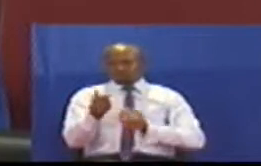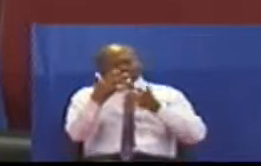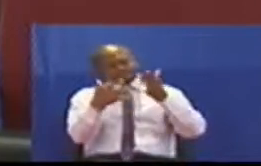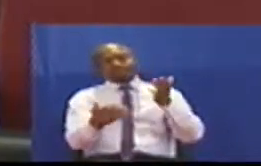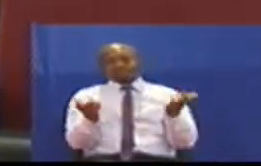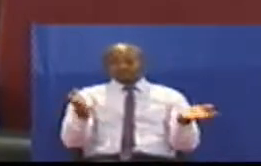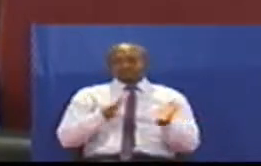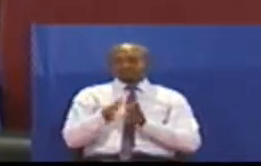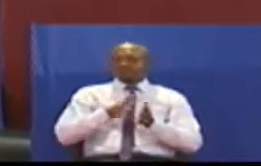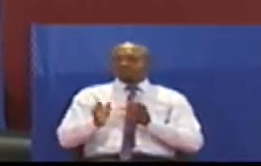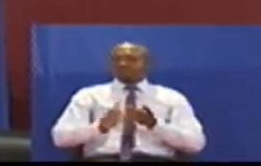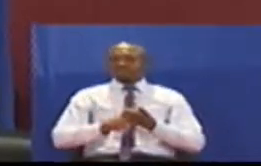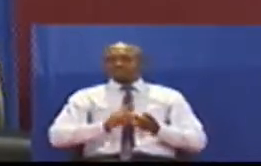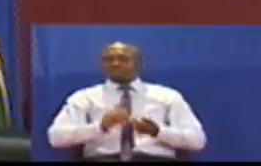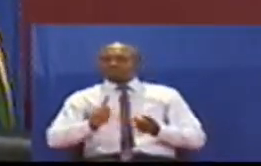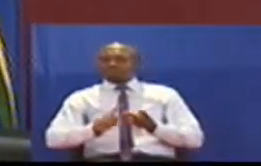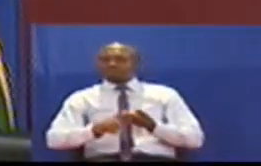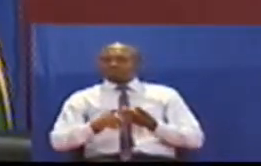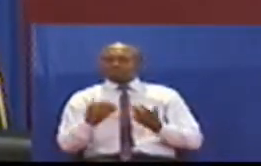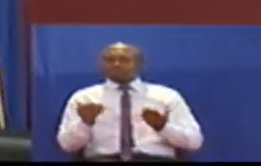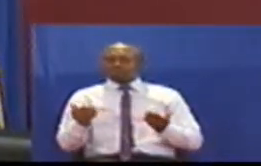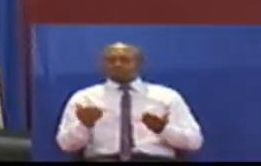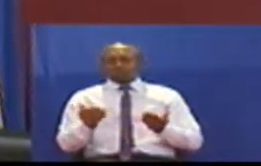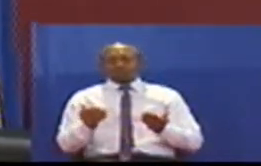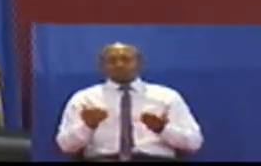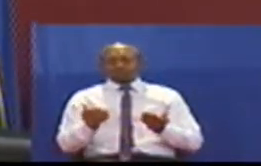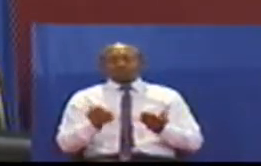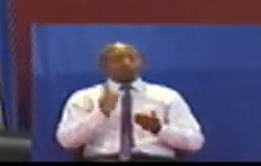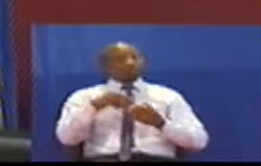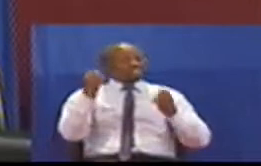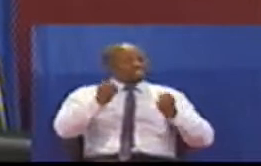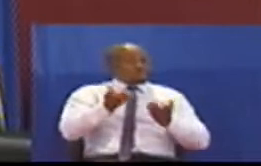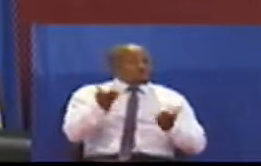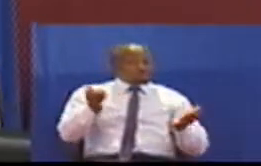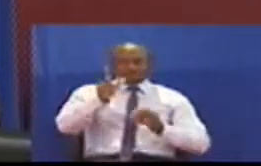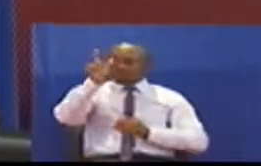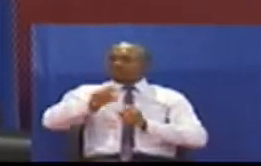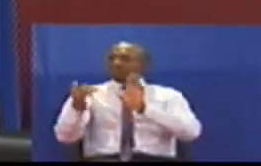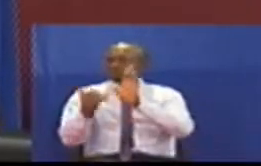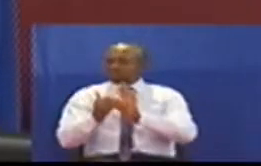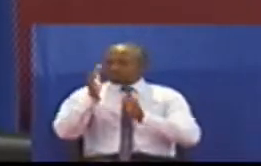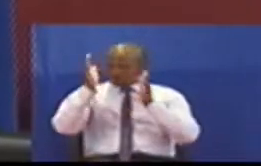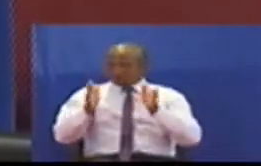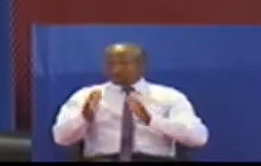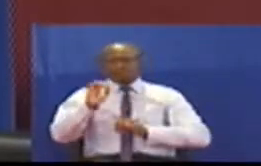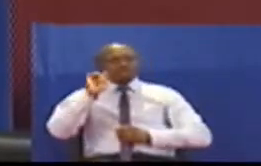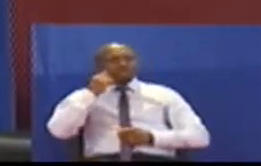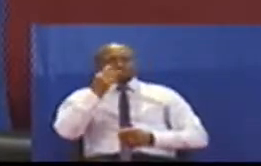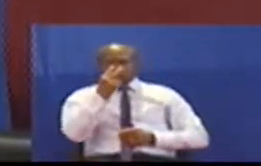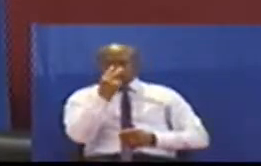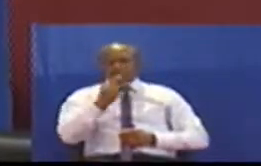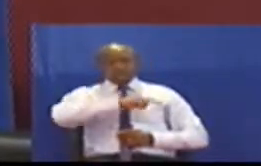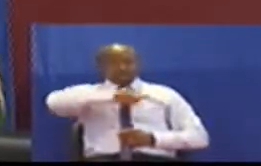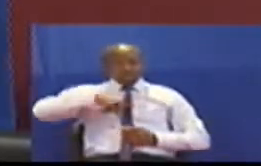hivi ambayo endapo sheria yetu ile mimi sijaisoma tena ina shida, basi mwanasheria mkuu mjaribu kuiangalia. Tungependa kama